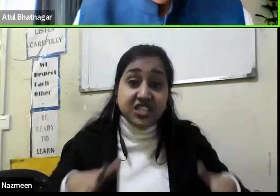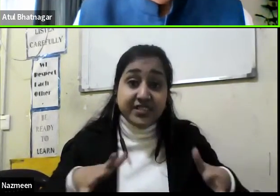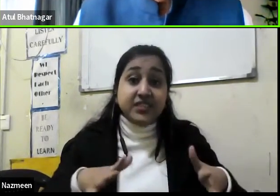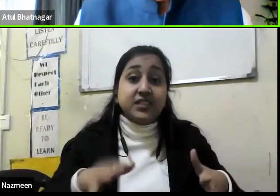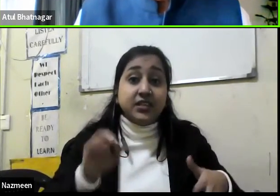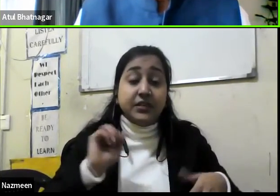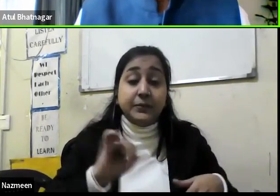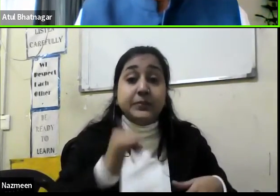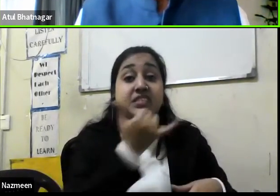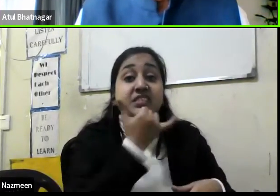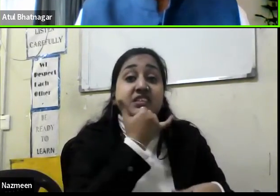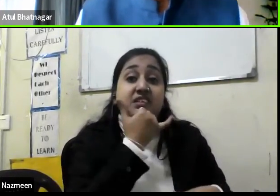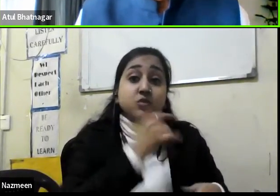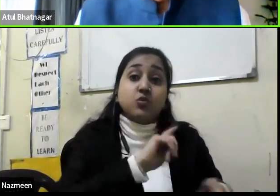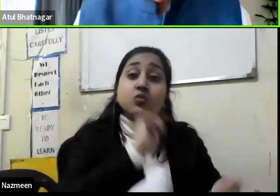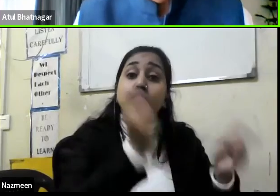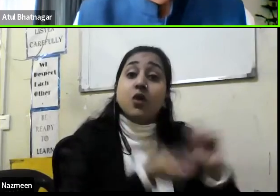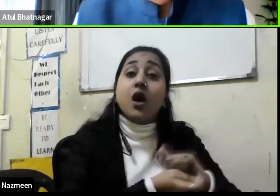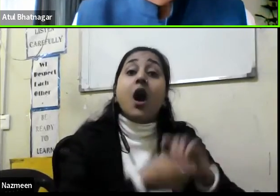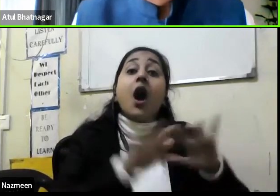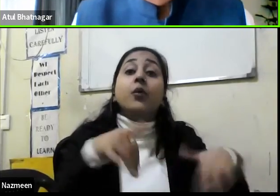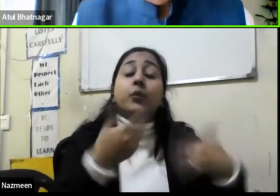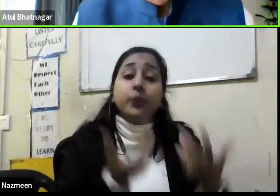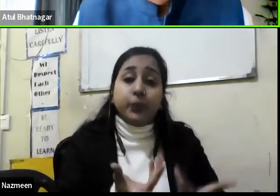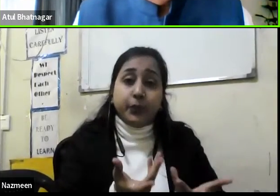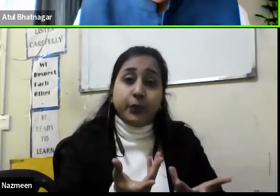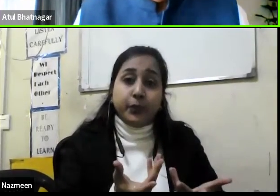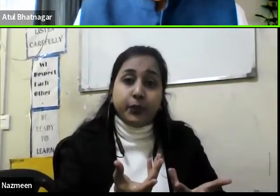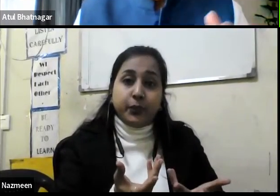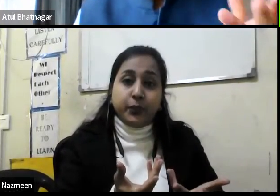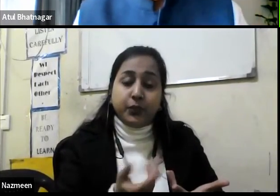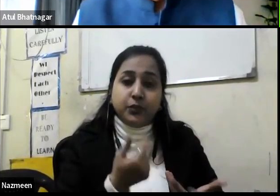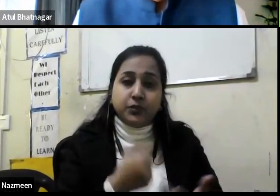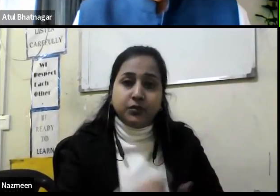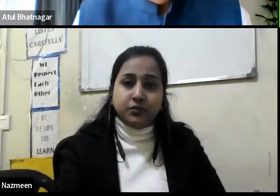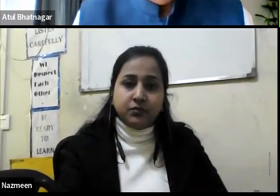है. तो हमारा डेवलपमेंट शुड नॉट बी एट द एक्सपेंस ऑफ एनवायरनमेंट.